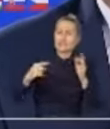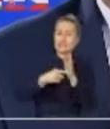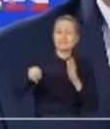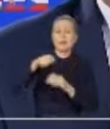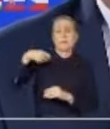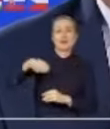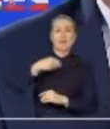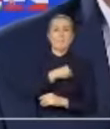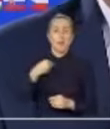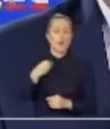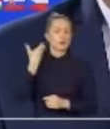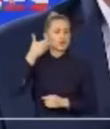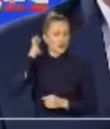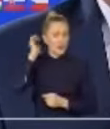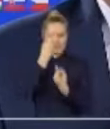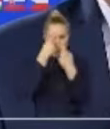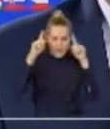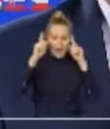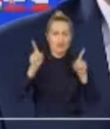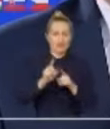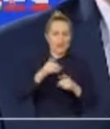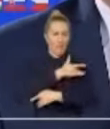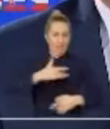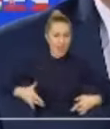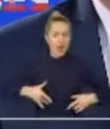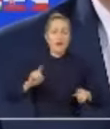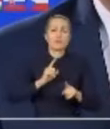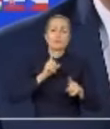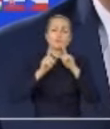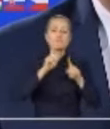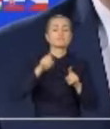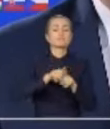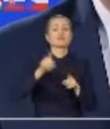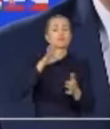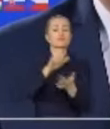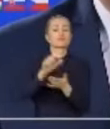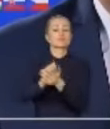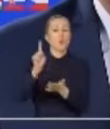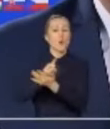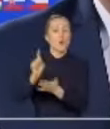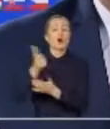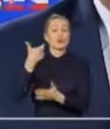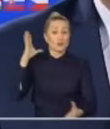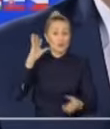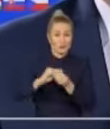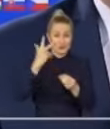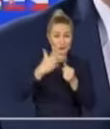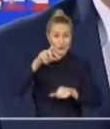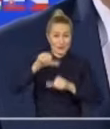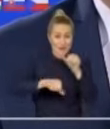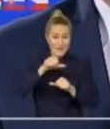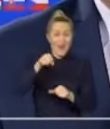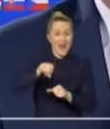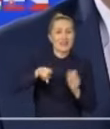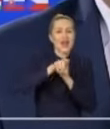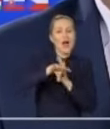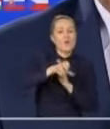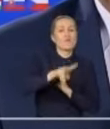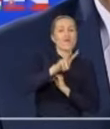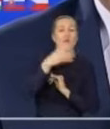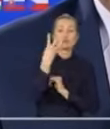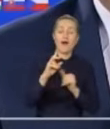Polski, Czech, Słowacji, a także Węgier rozmawiali nie tylko na temat osiągnięć Grupy Wyszehradzkiej w ciągu ostatnich 30 lat, ale także o wyzwaniach, jakie czekają